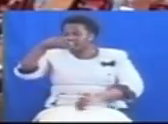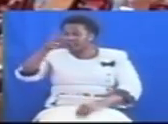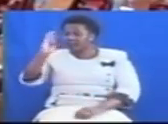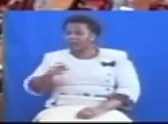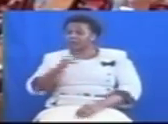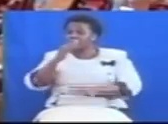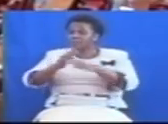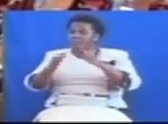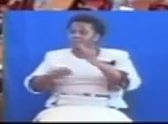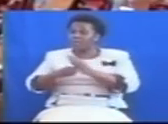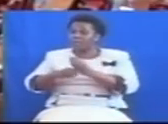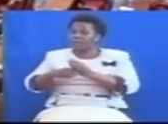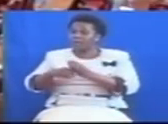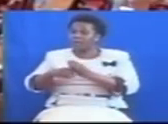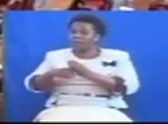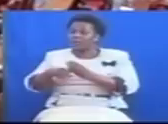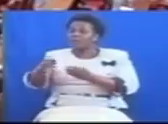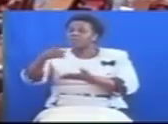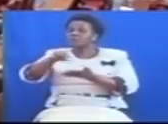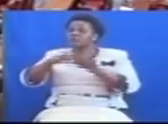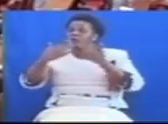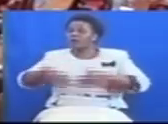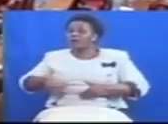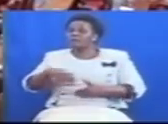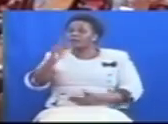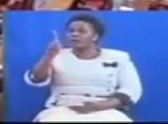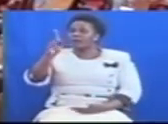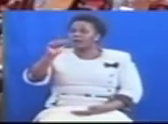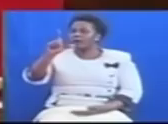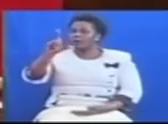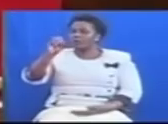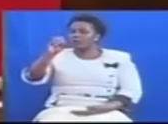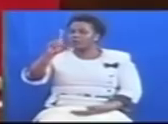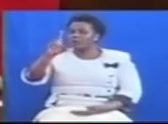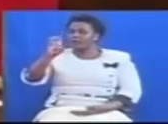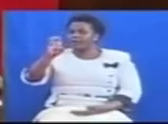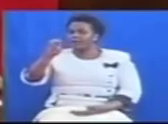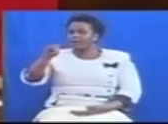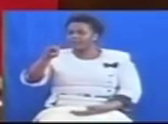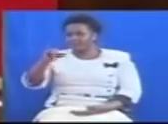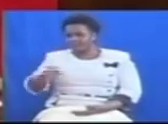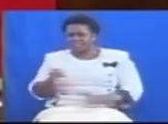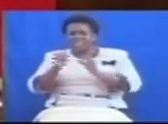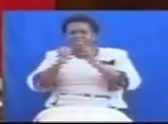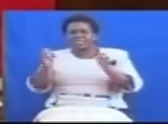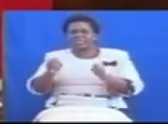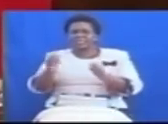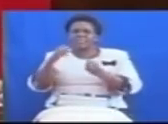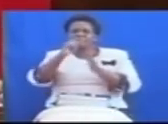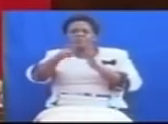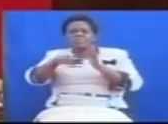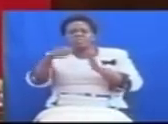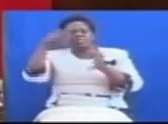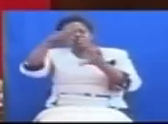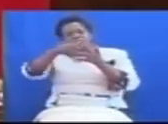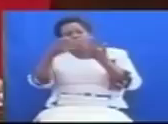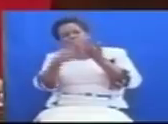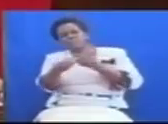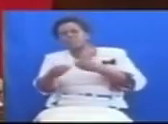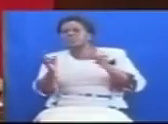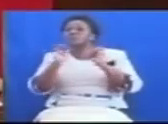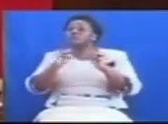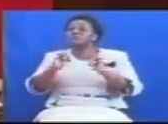na kutujengea jengo la mionzi. Lakini kituo hichi cha afya cha Kaloleni hakina mashine ya X-ray. Je, ni